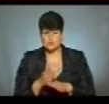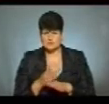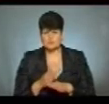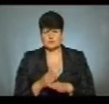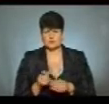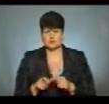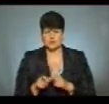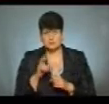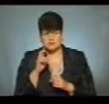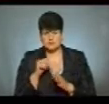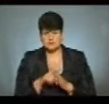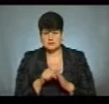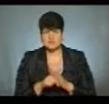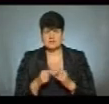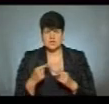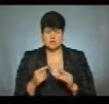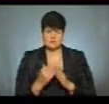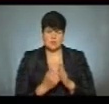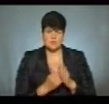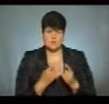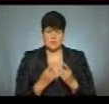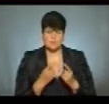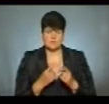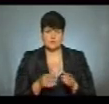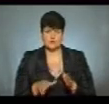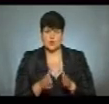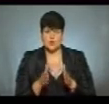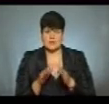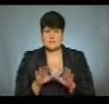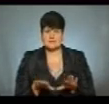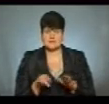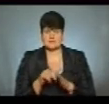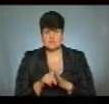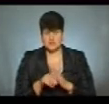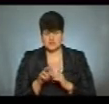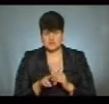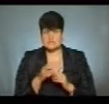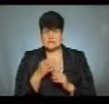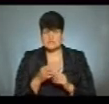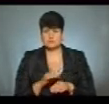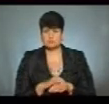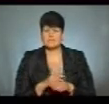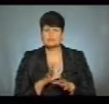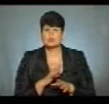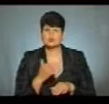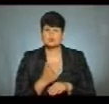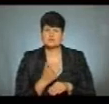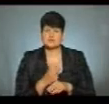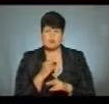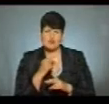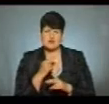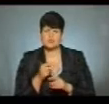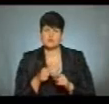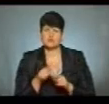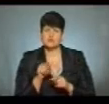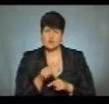державного місцевого значення. В іншій програмі поговоримо і про дороги місцевого значення. Скажіть, будь ласка, які були основні зауваження в цьому році?